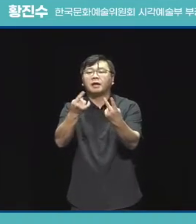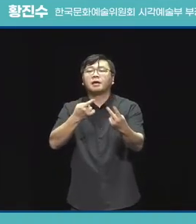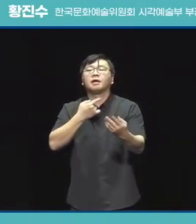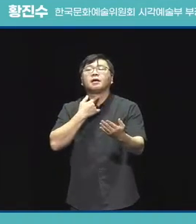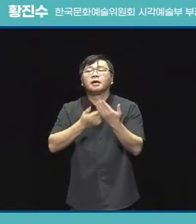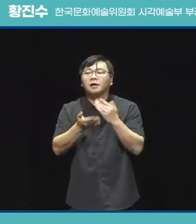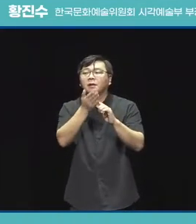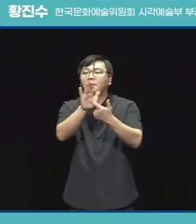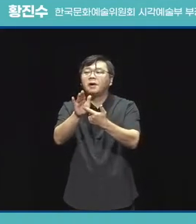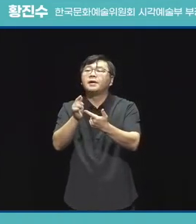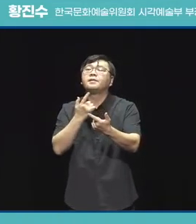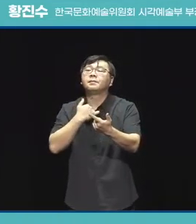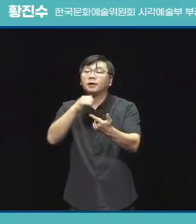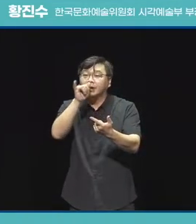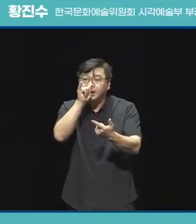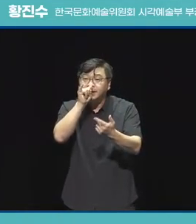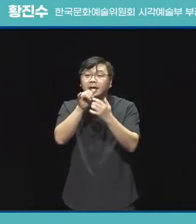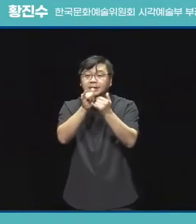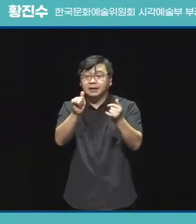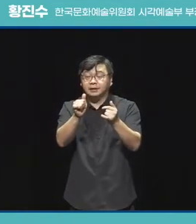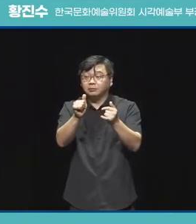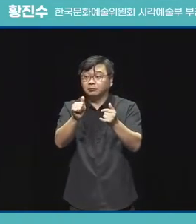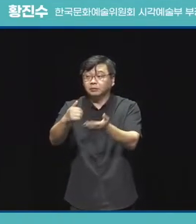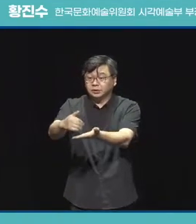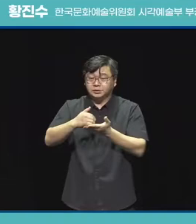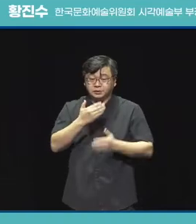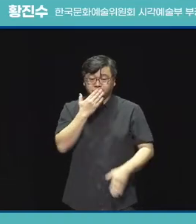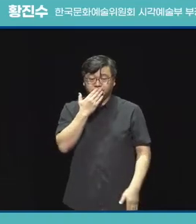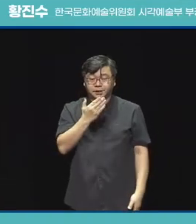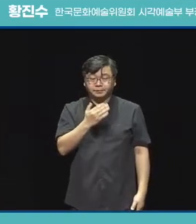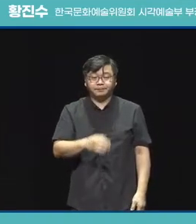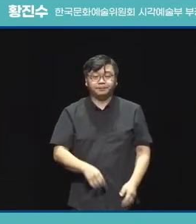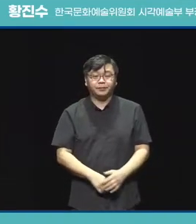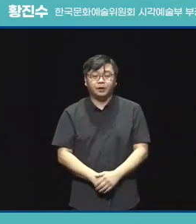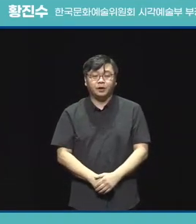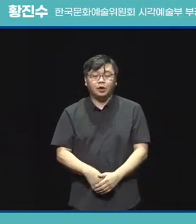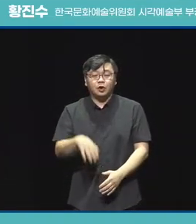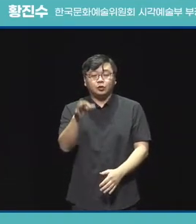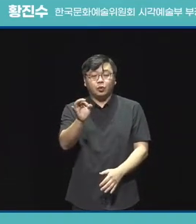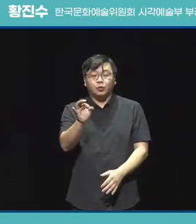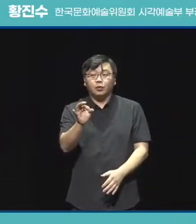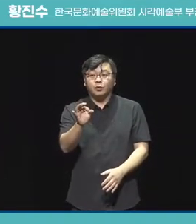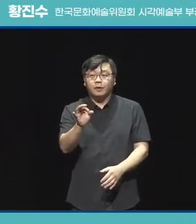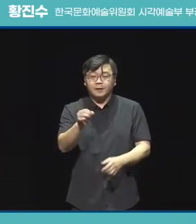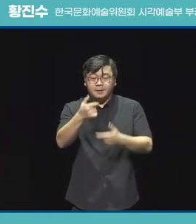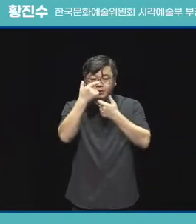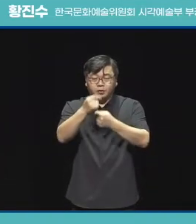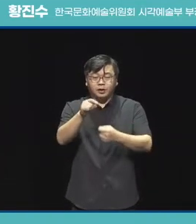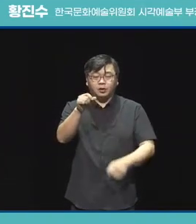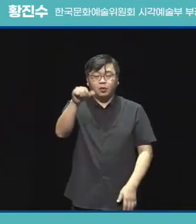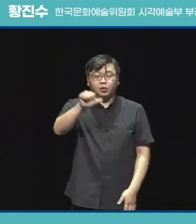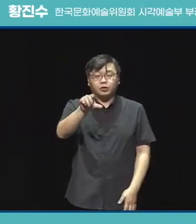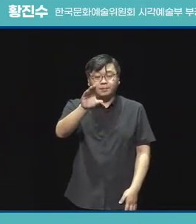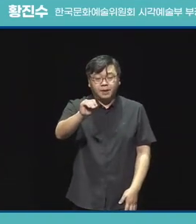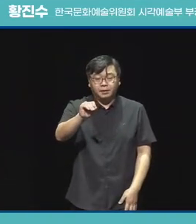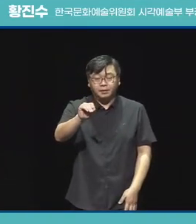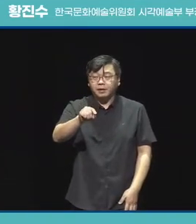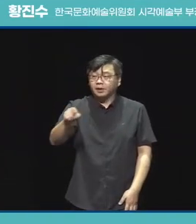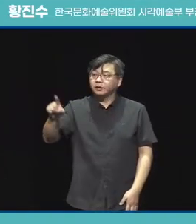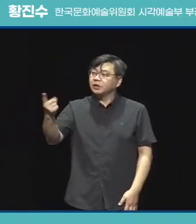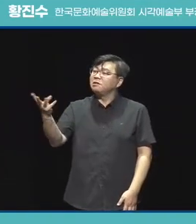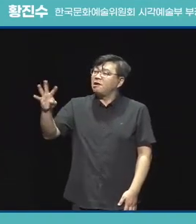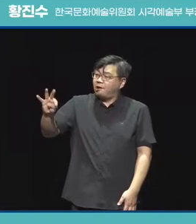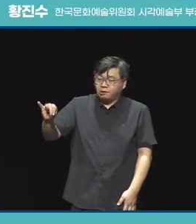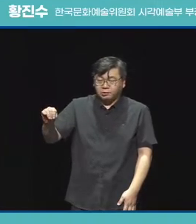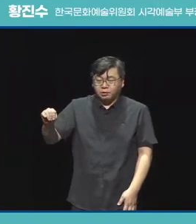있는 분을 대상으로 하였습니다 그리고 지금 규모도 종액으로 5천만원 또는 정액으로 1억원 정도 해서